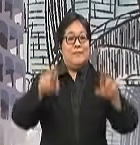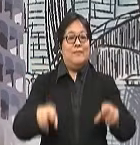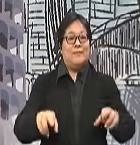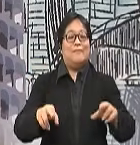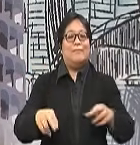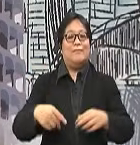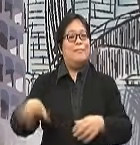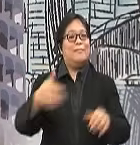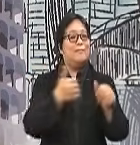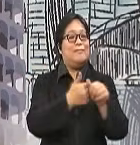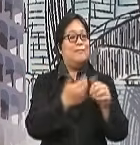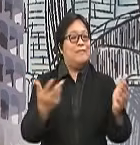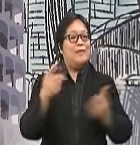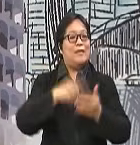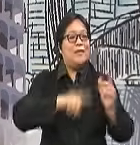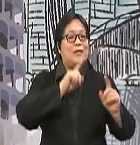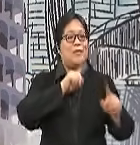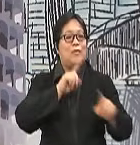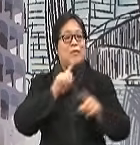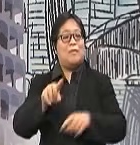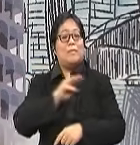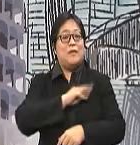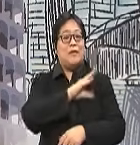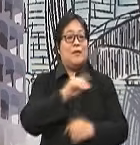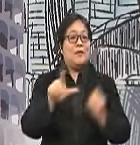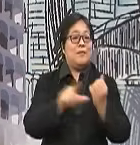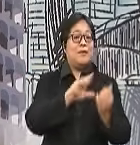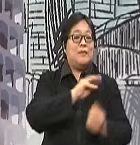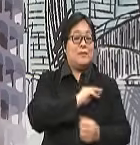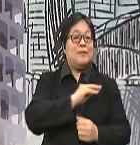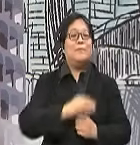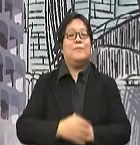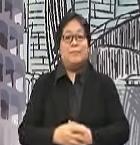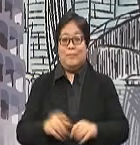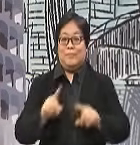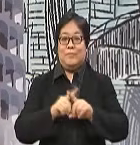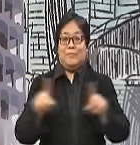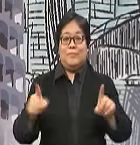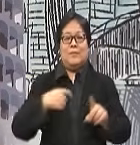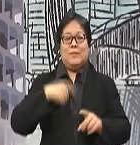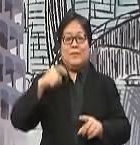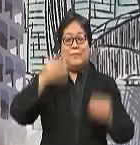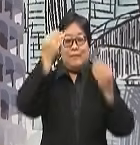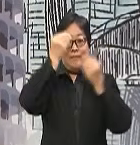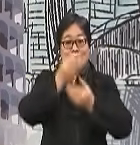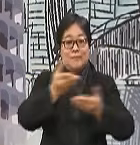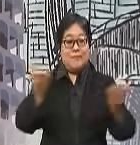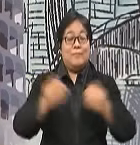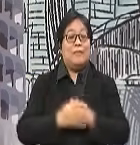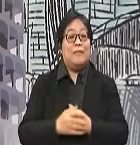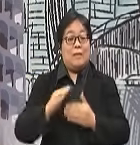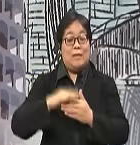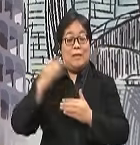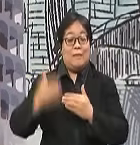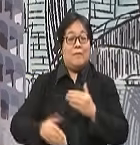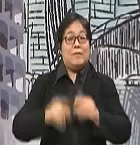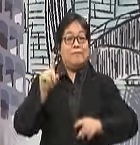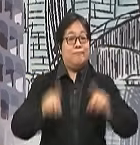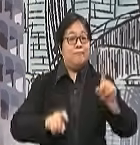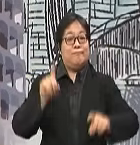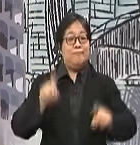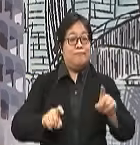rakyat nanti untuk mengikuti jawabannya pada menteri dan juga timbalan menteri yang berkaitan tapi saya perlu maklumkan kepada Anda selesai saja esensi